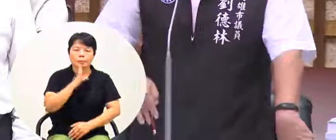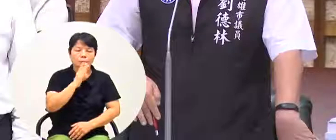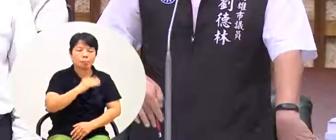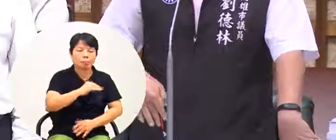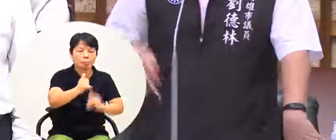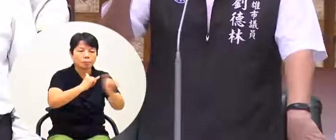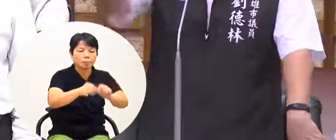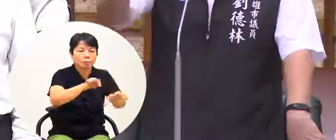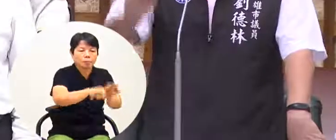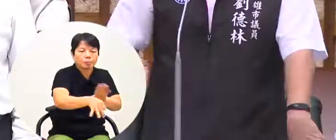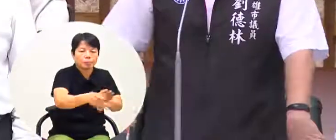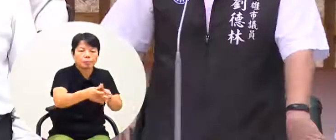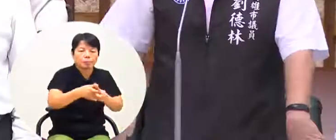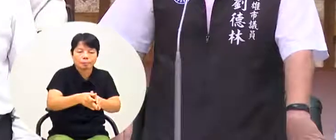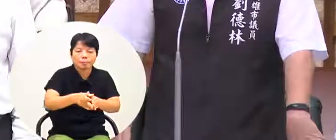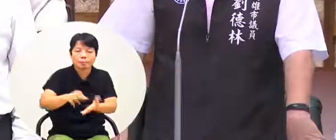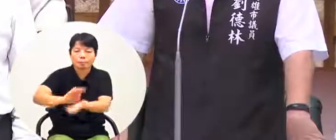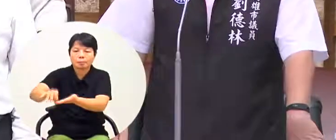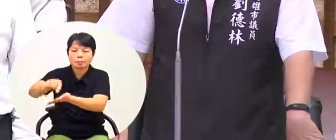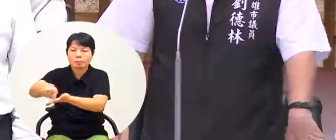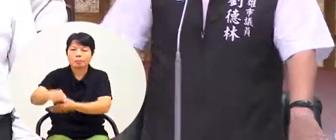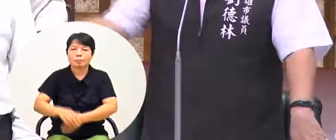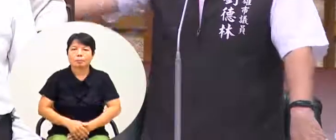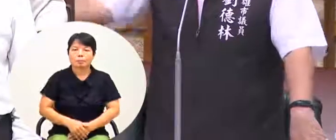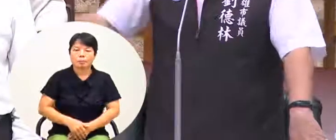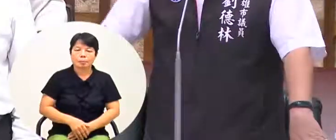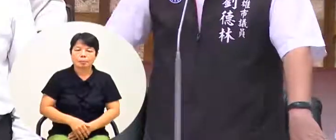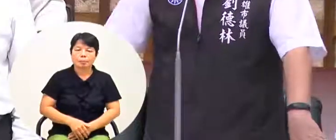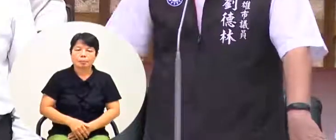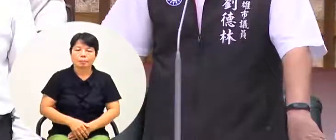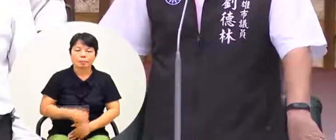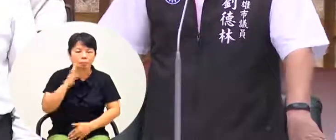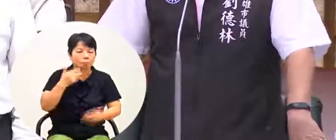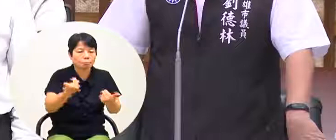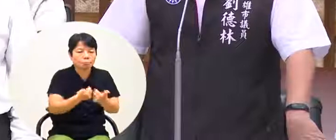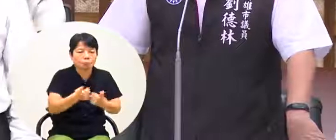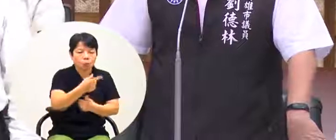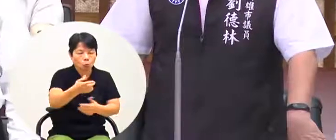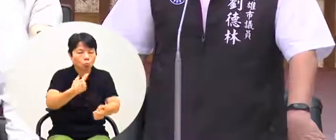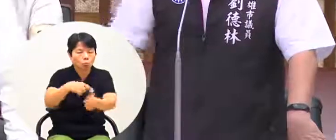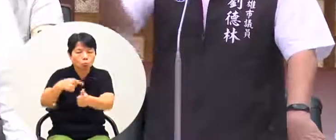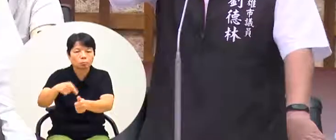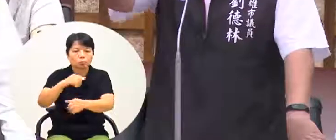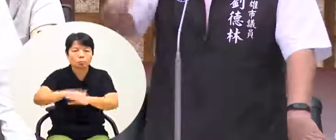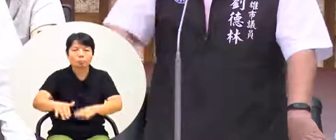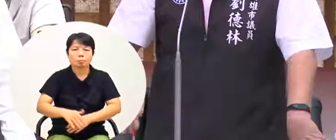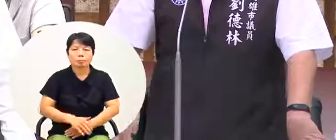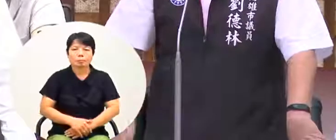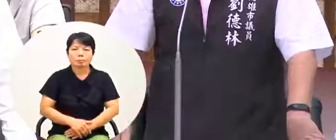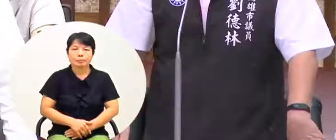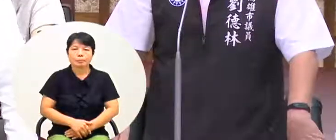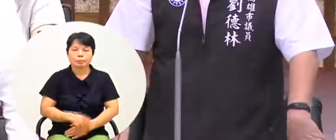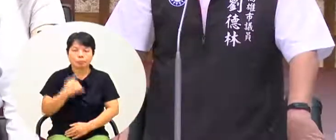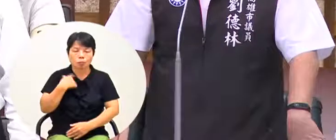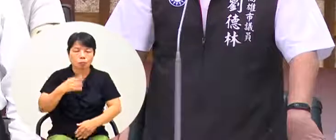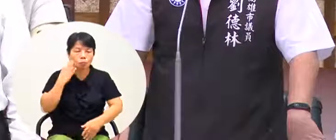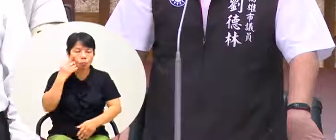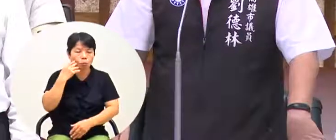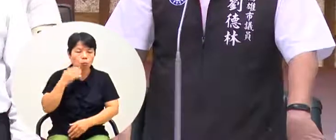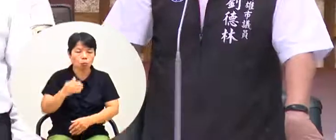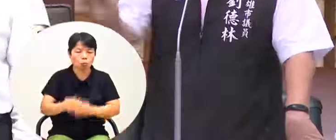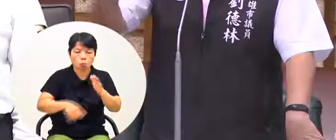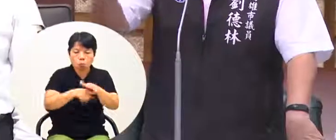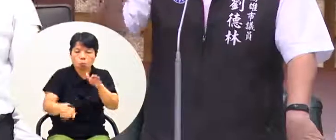想如果反观，我还是会要对你指教啊。这个部分来讲的话，违法就是违法，你现在用个检阅的高雄